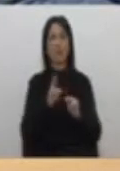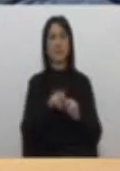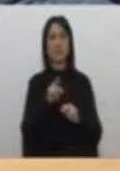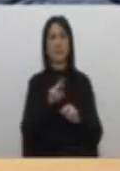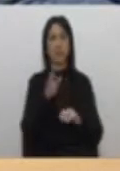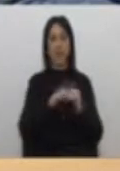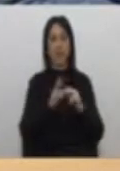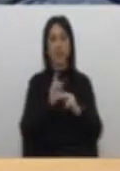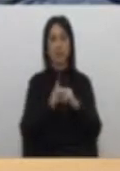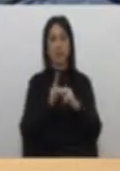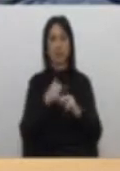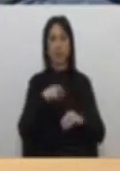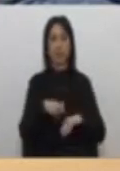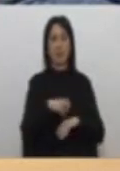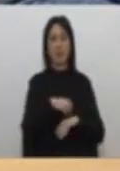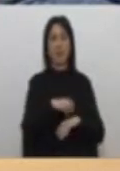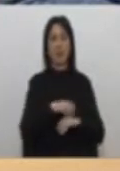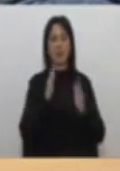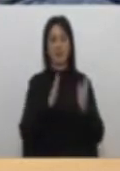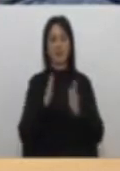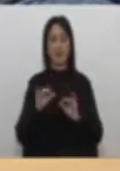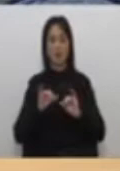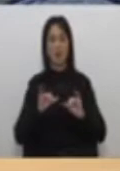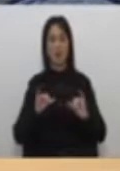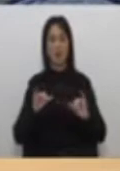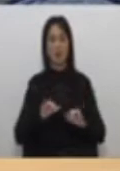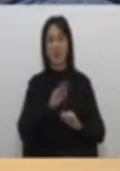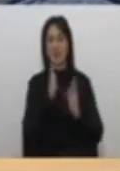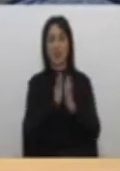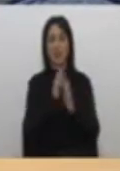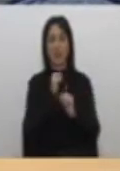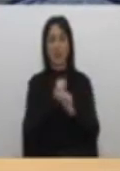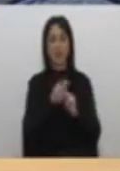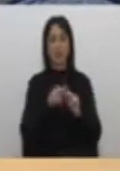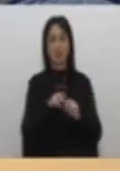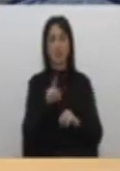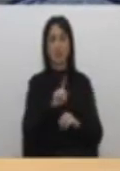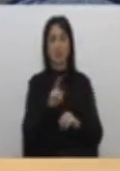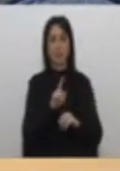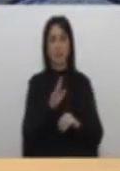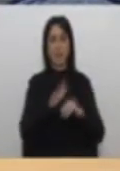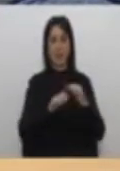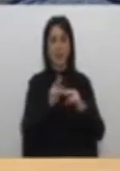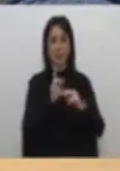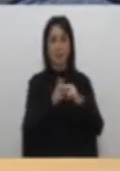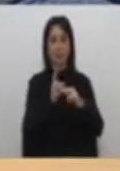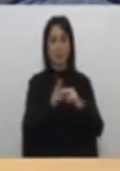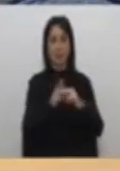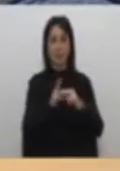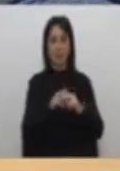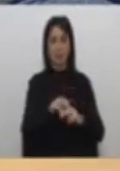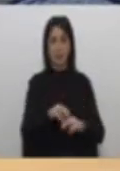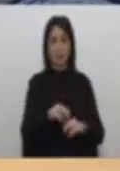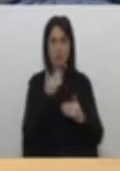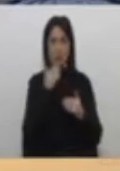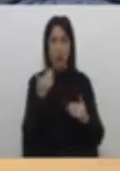ხელი შეუშალოთ ჩვენი პარტიის სტაბილურ განვითარებას. ყველაფერს აკეთებთ იმისთვის, რომ ხელი შეუშალოთ და მაქს